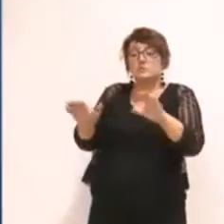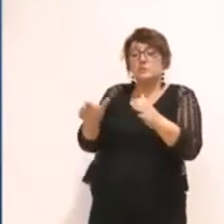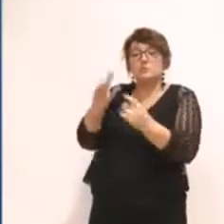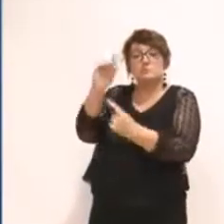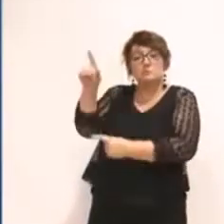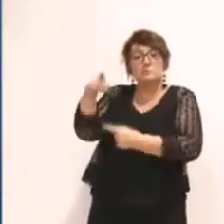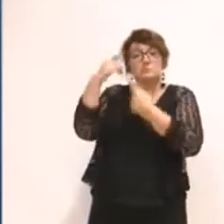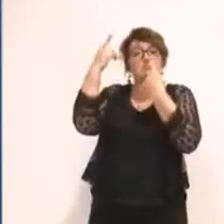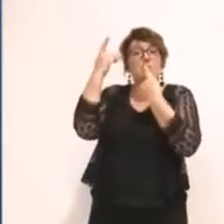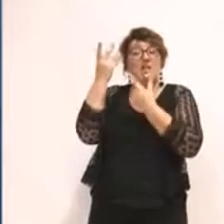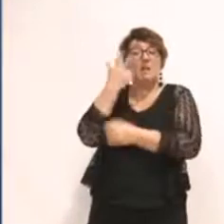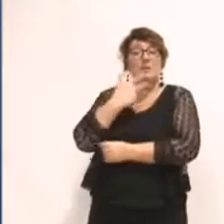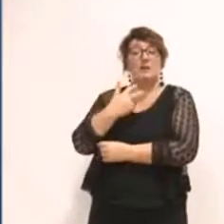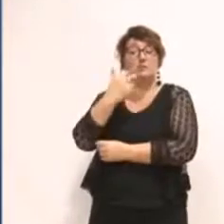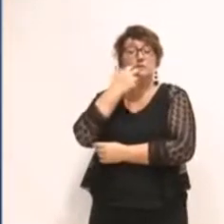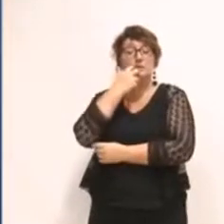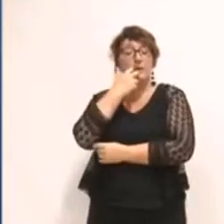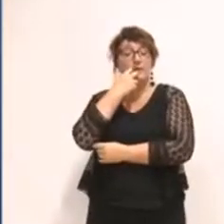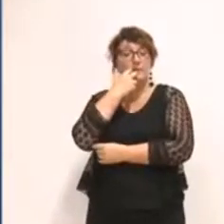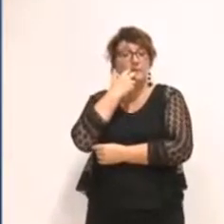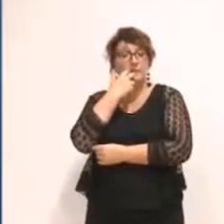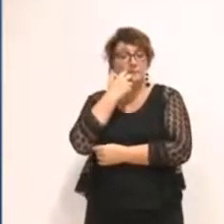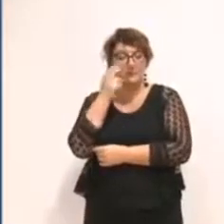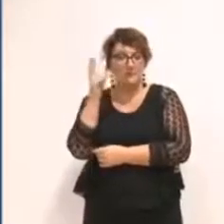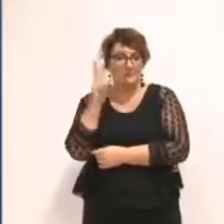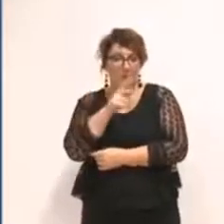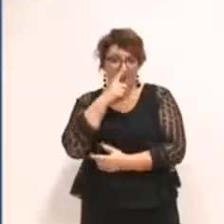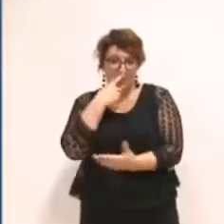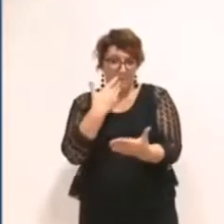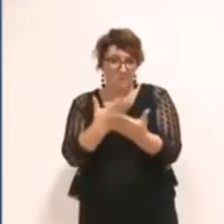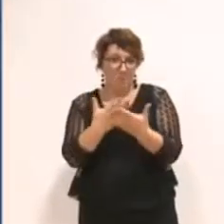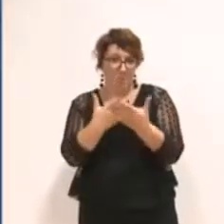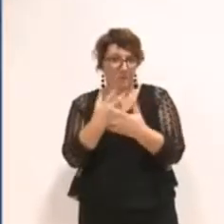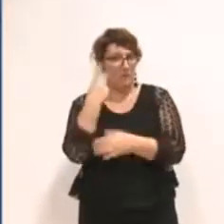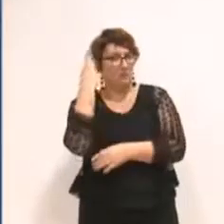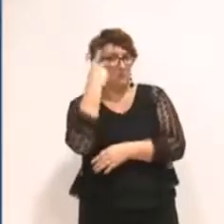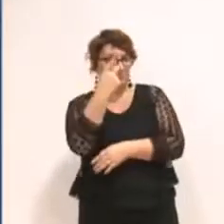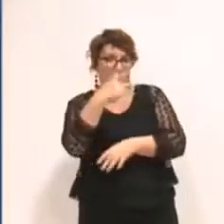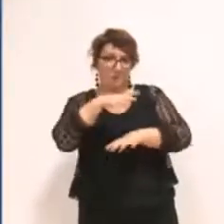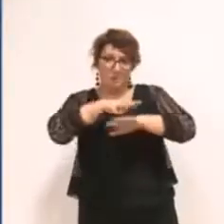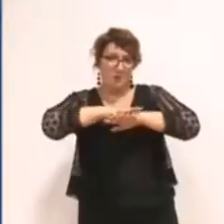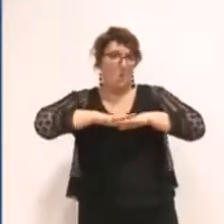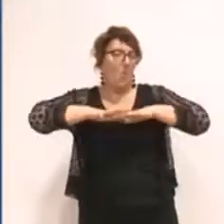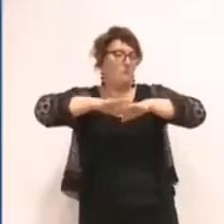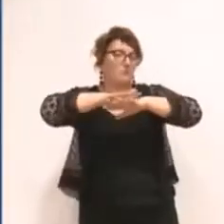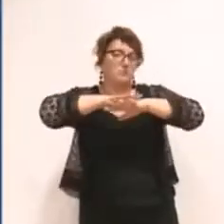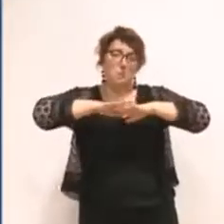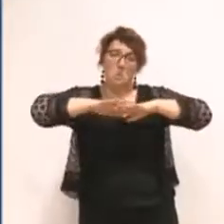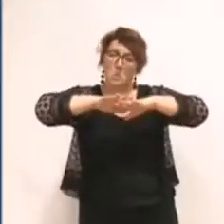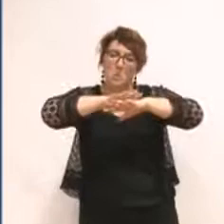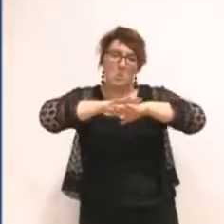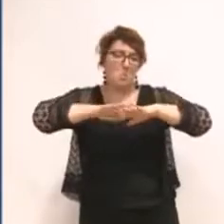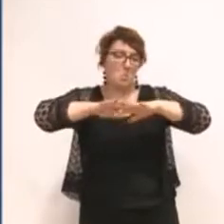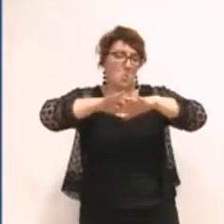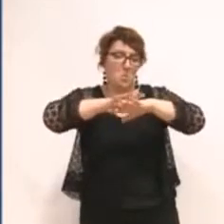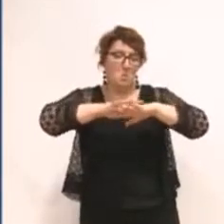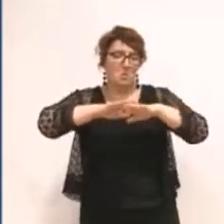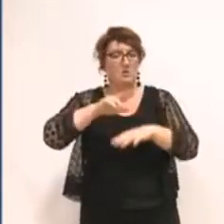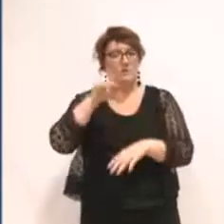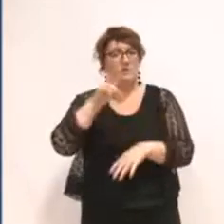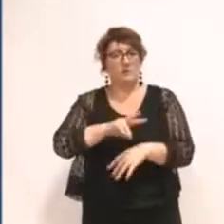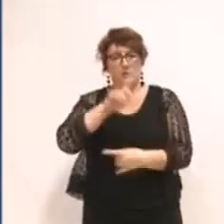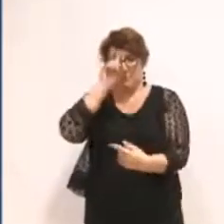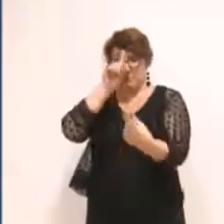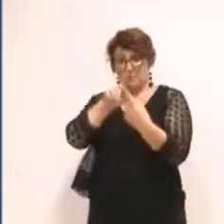montre, encore une fois, l'énorme confusion dans laquelle vous êtes sur cette question-là. Effectivement, il y a deux